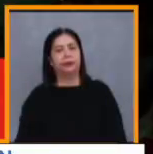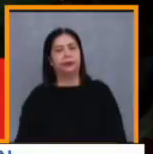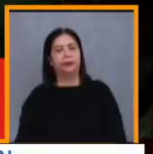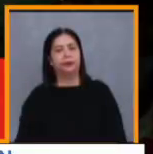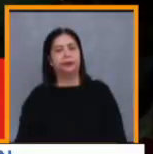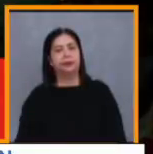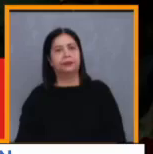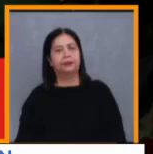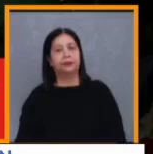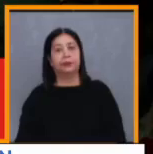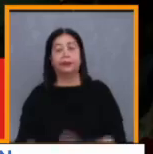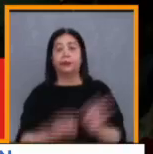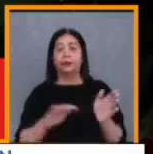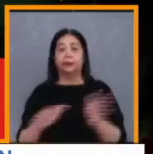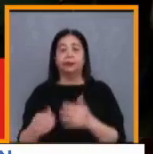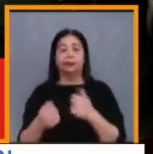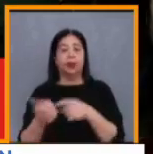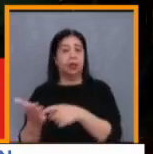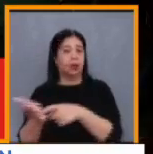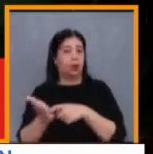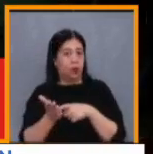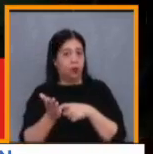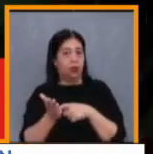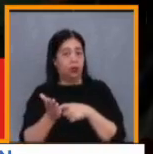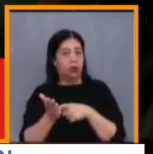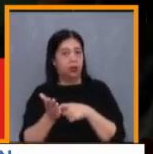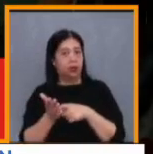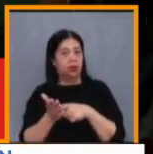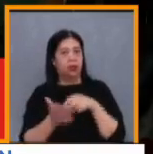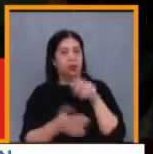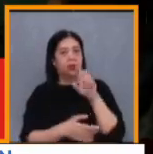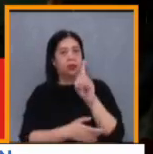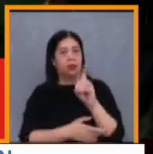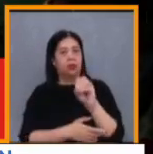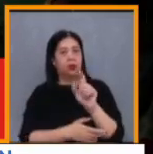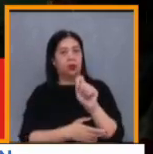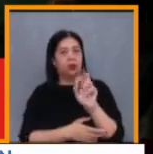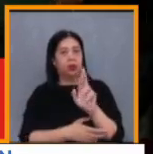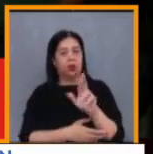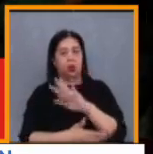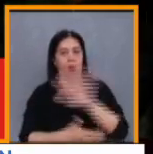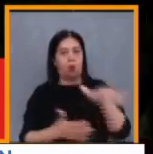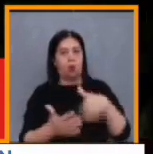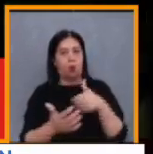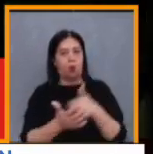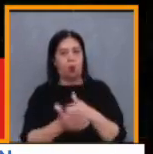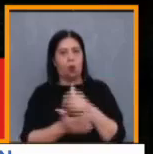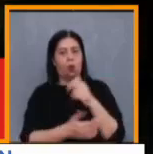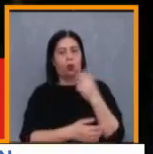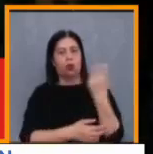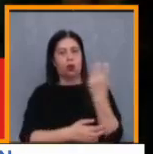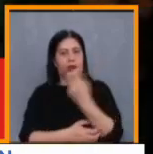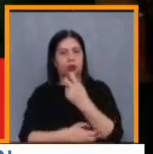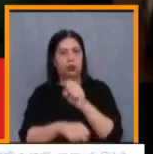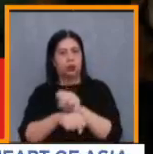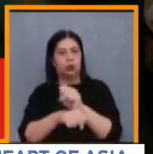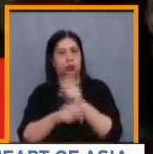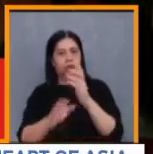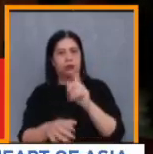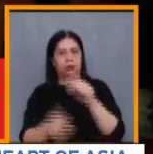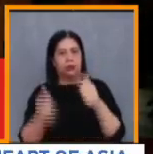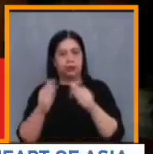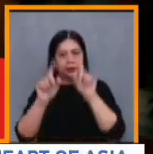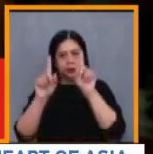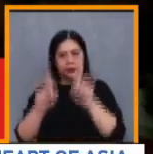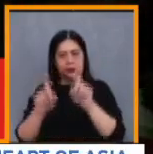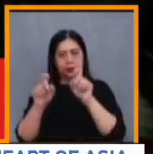Samantala, nire-require ng Department of Transportation na lahat ng LRT personnel ay sumailalim din sa antigen test